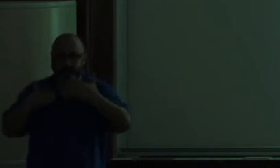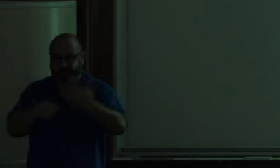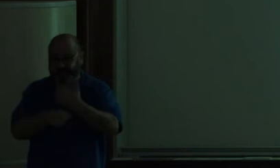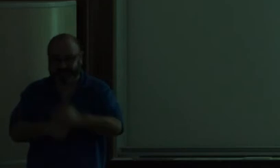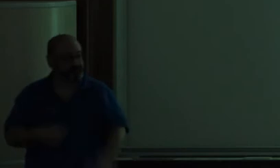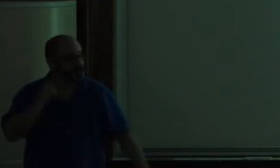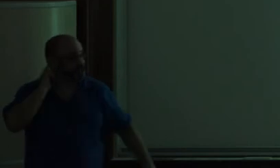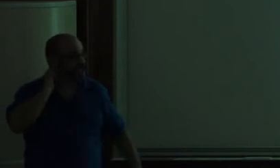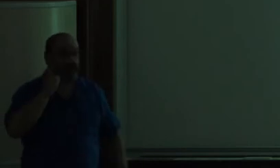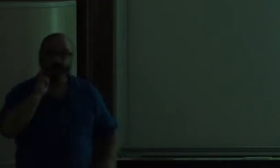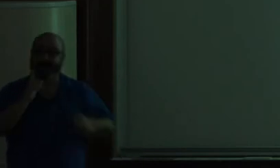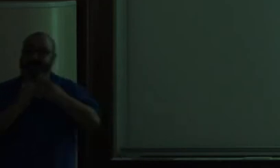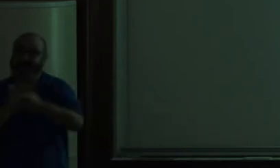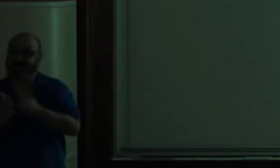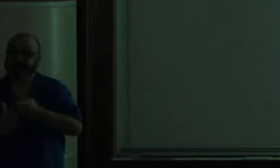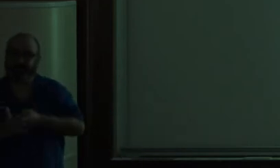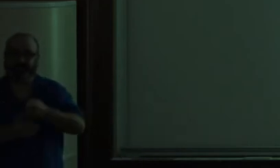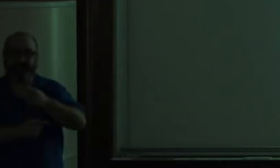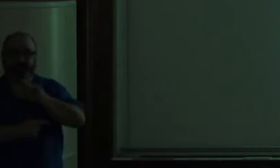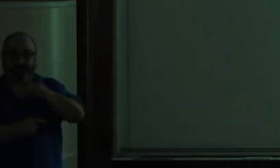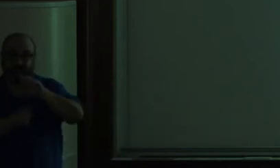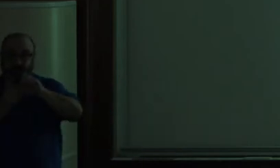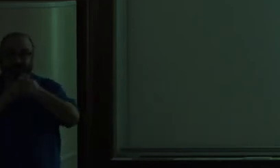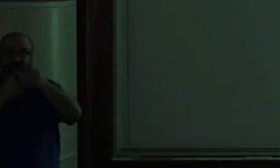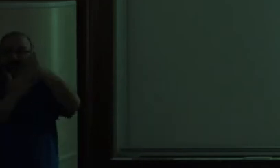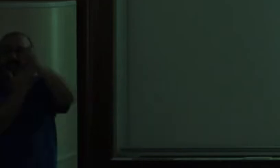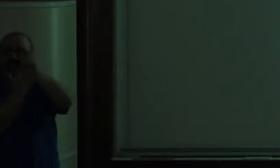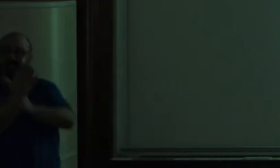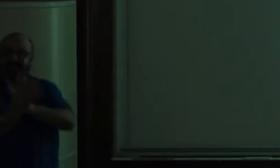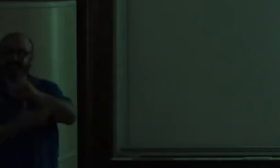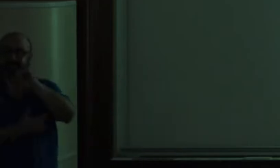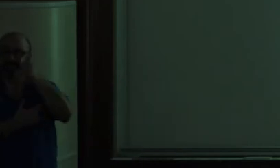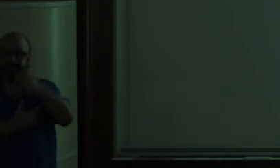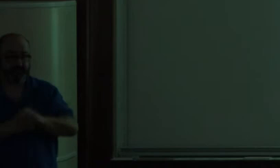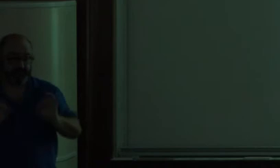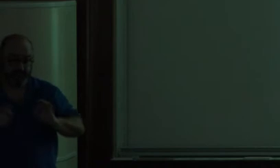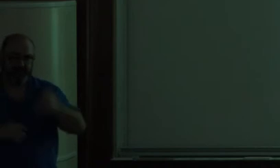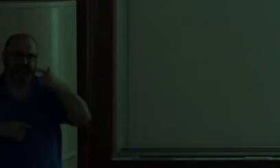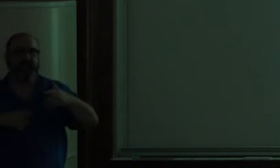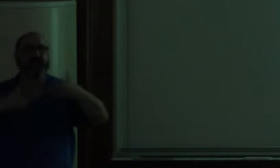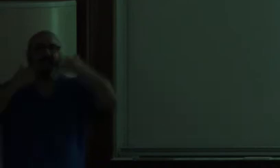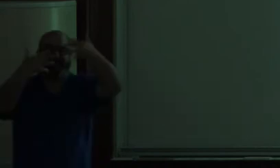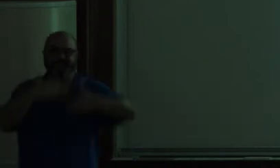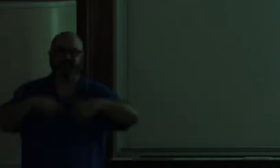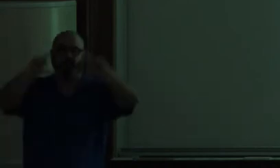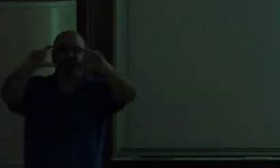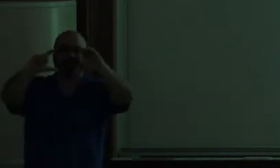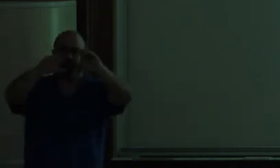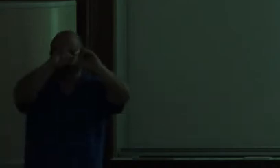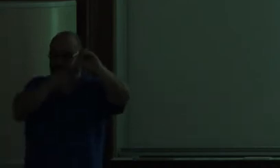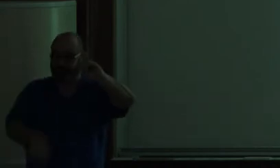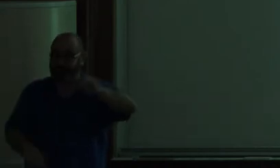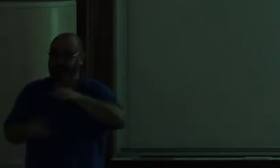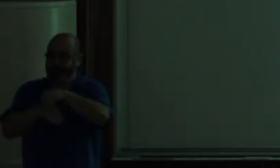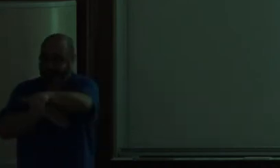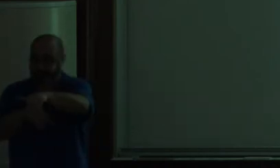passe. Parce que les itérables ne sont pas tous indexables. Vous savez, les listes, on peut faire crochet de zéro et récupérer le premier élément. Mais un fichier,